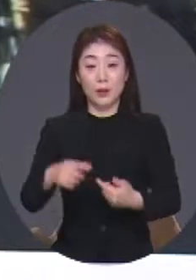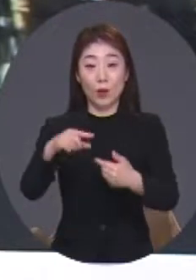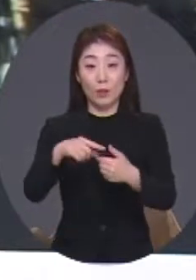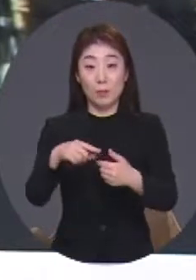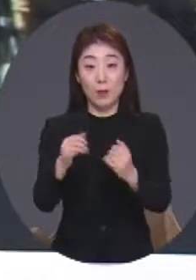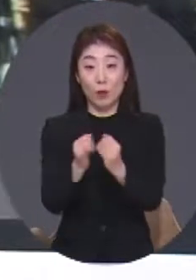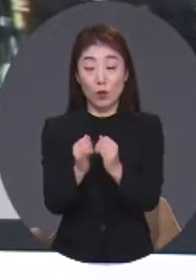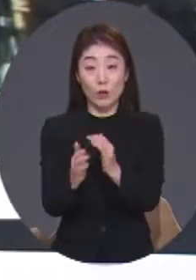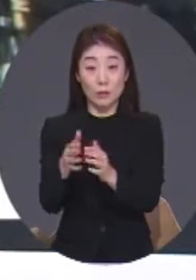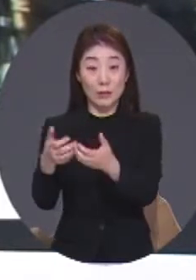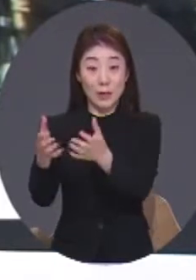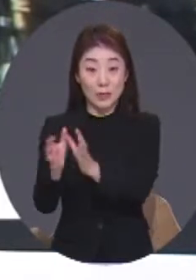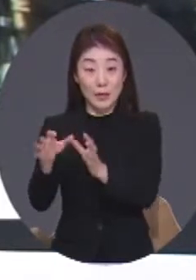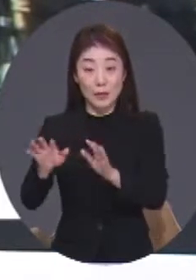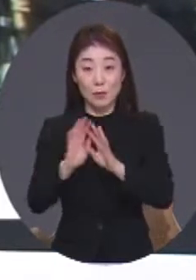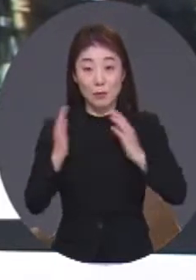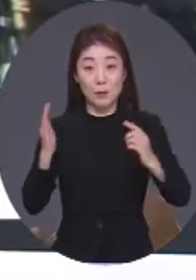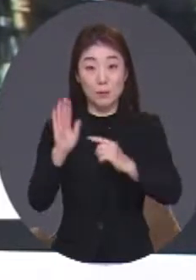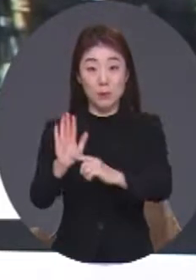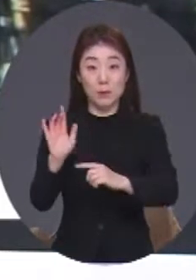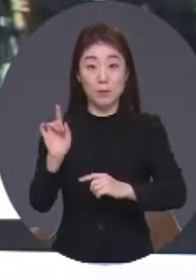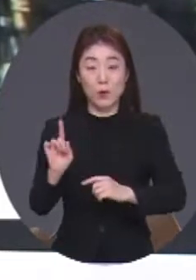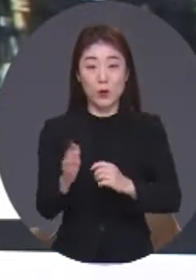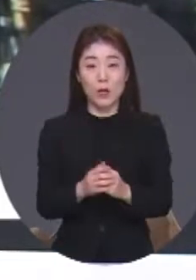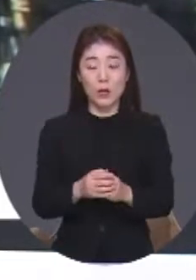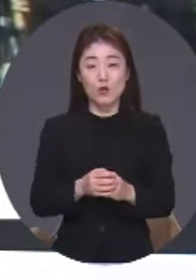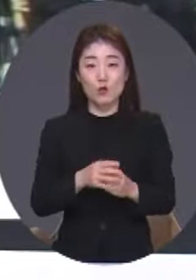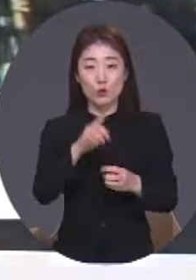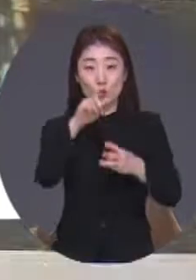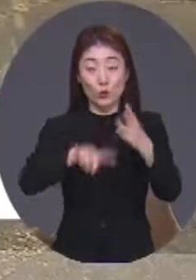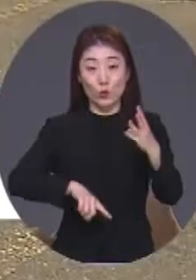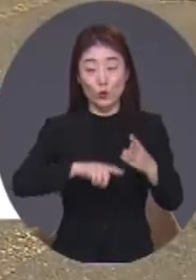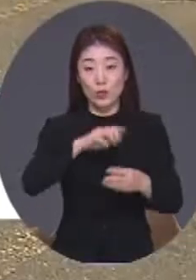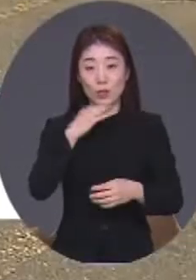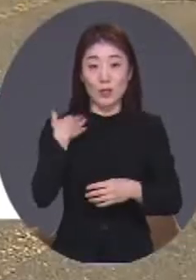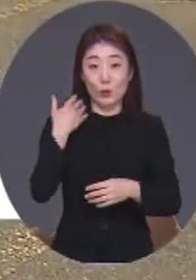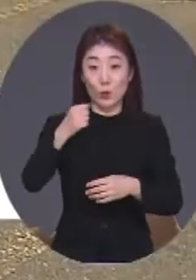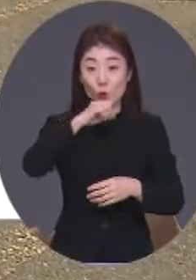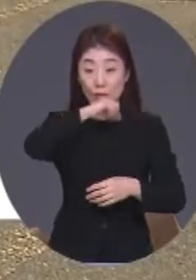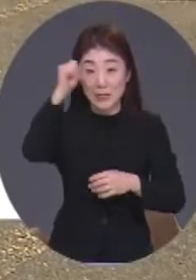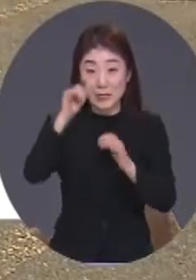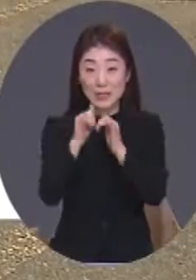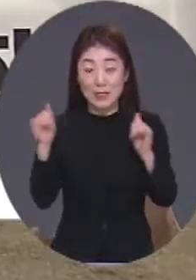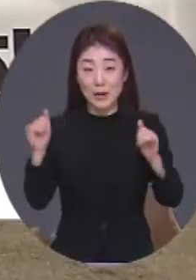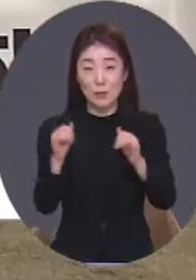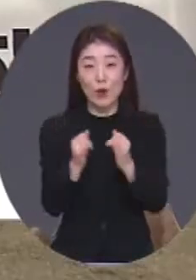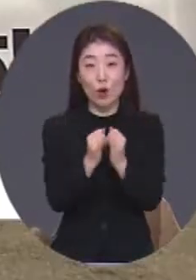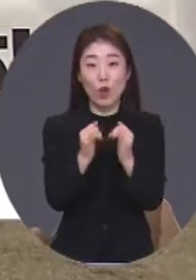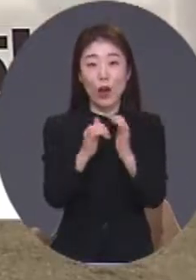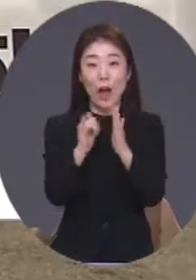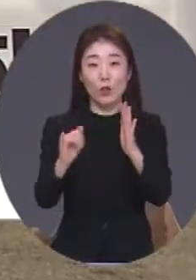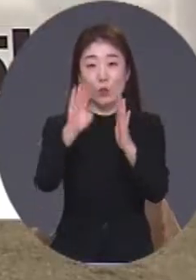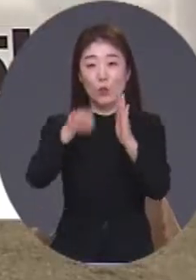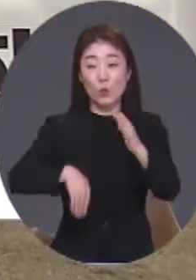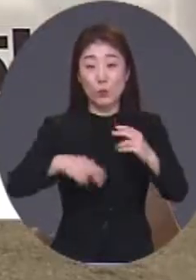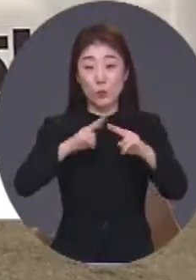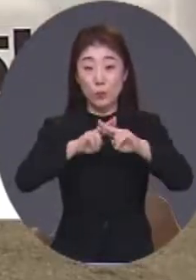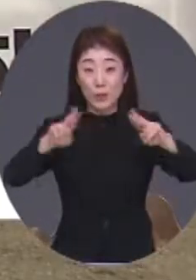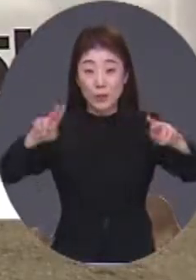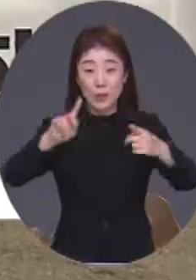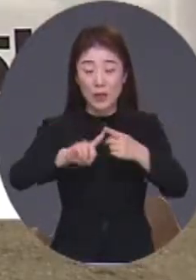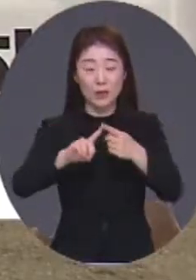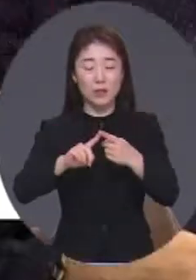경남 여성 시민사회단체들이 기자회견을 열어 윤석열 대통령 당선인의 여성가족부 폐지 공약을 폐기하라고